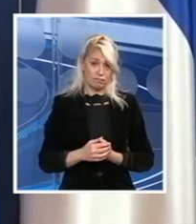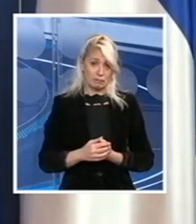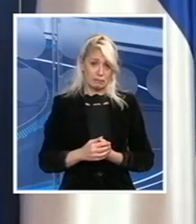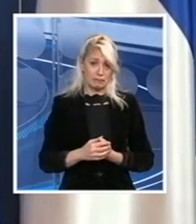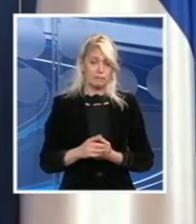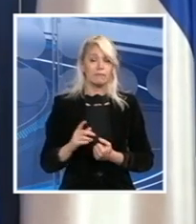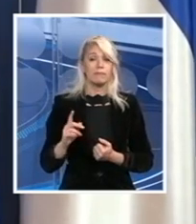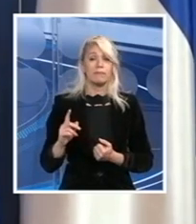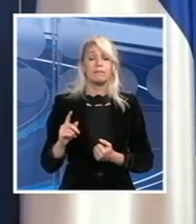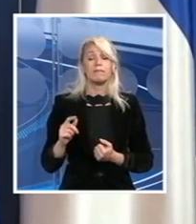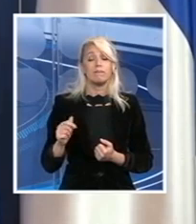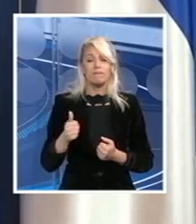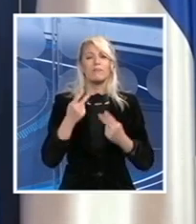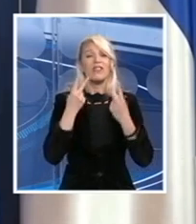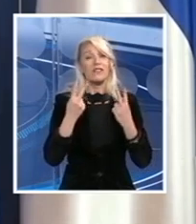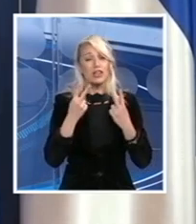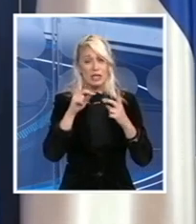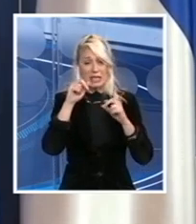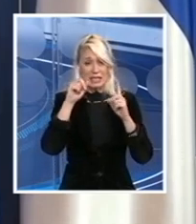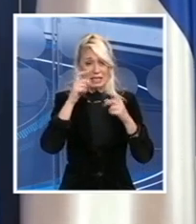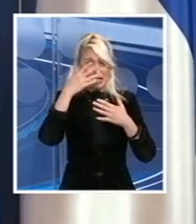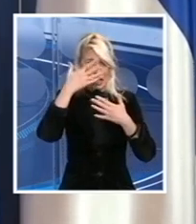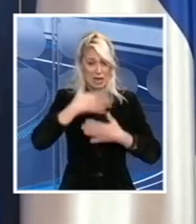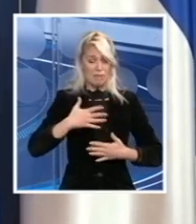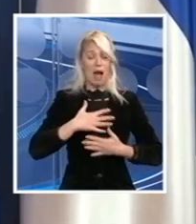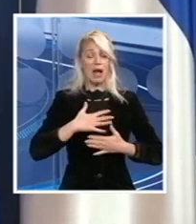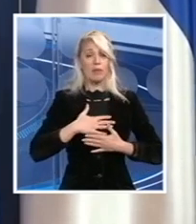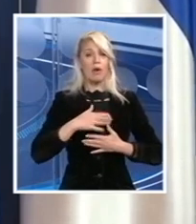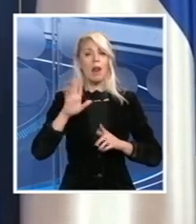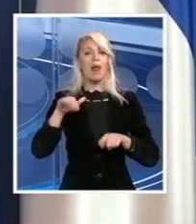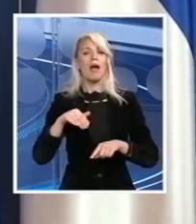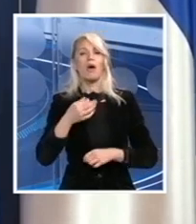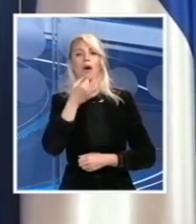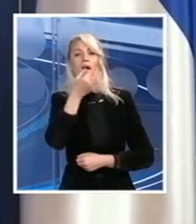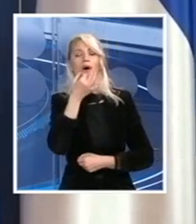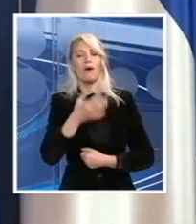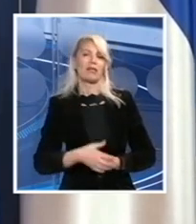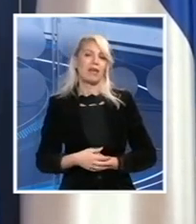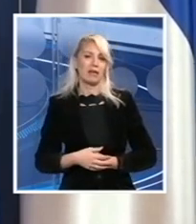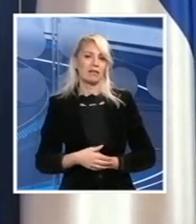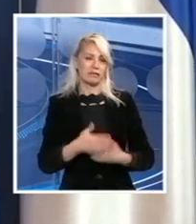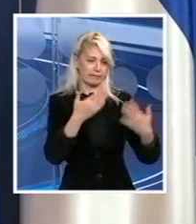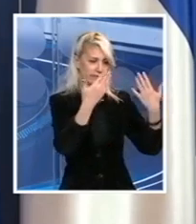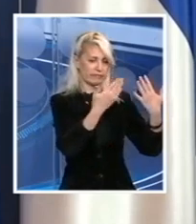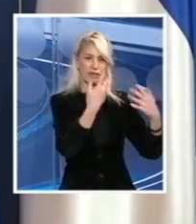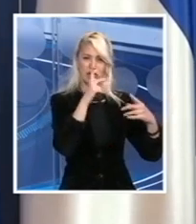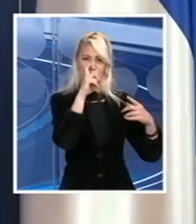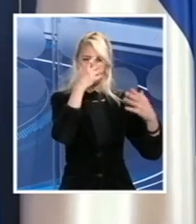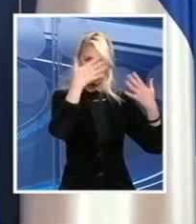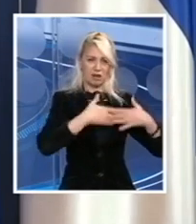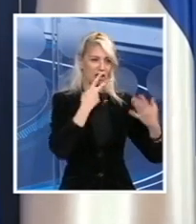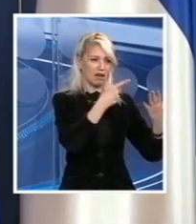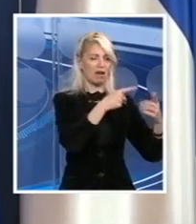snimak pluća nego sam test. Znači, tako da to je jako, jako